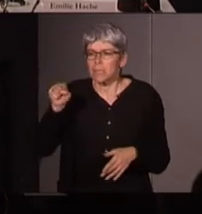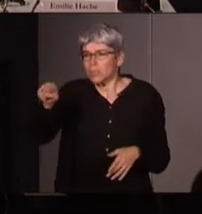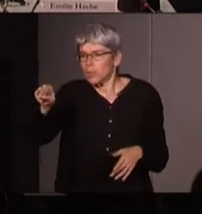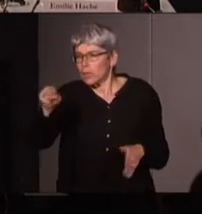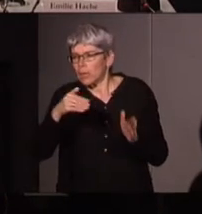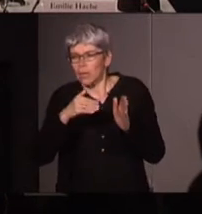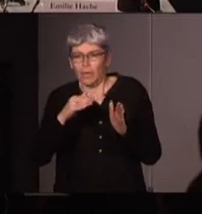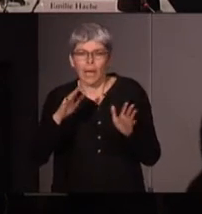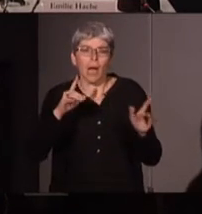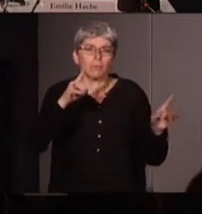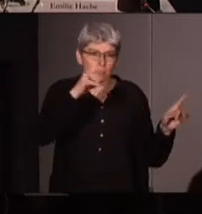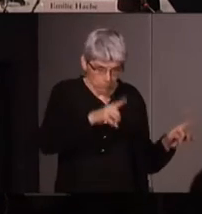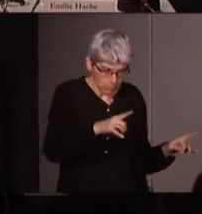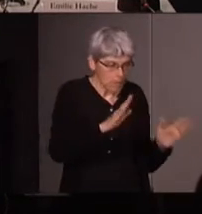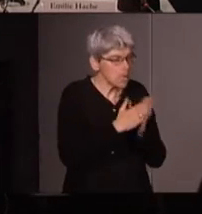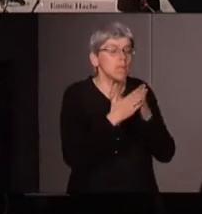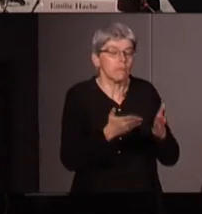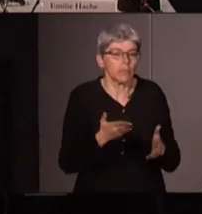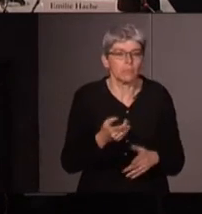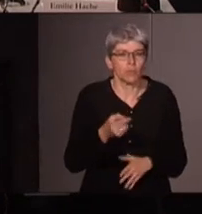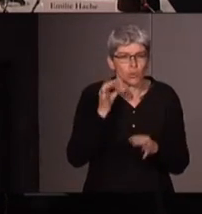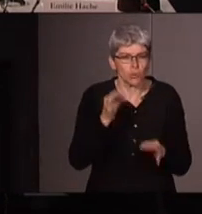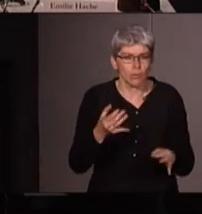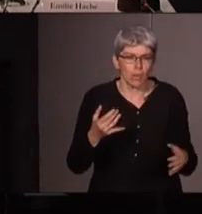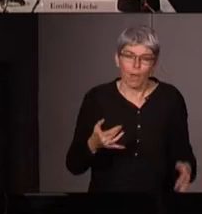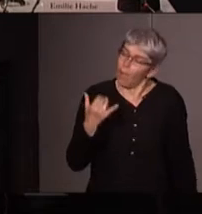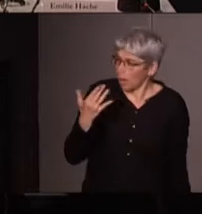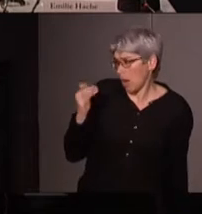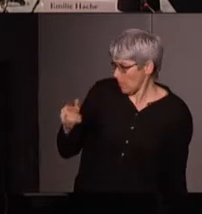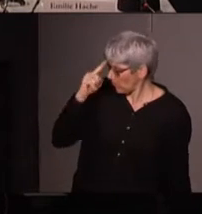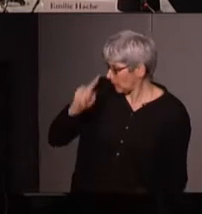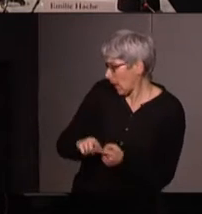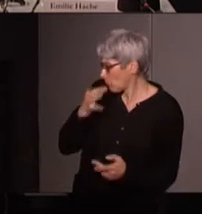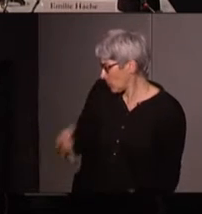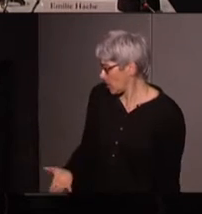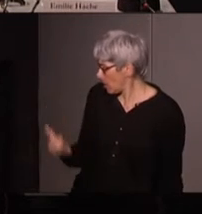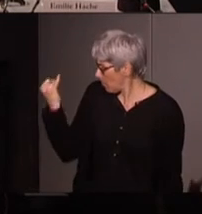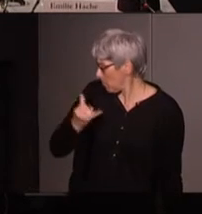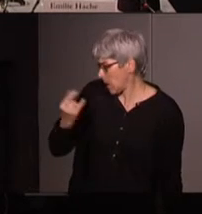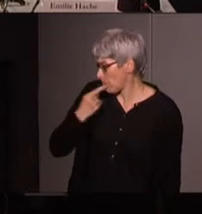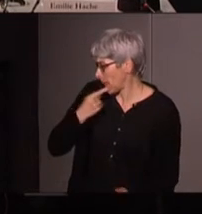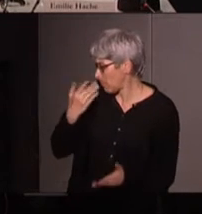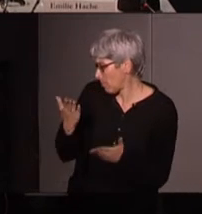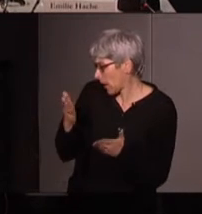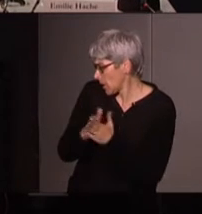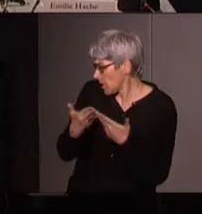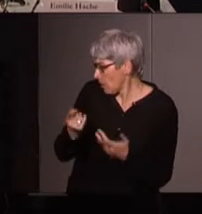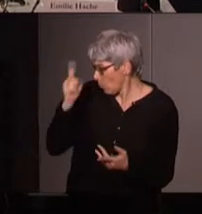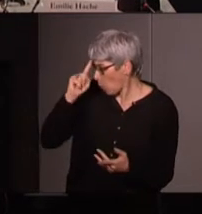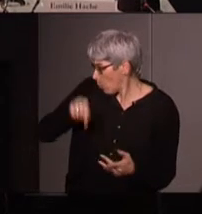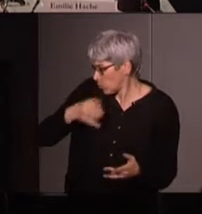prendre encore une question et dans ce livre il est question je dis ce qu'il y dans ce bouquin c'est pas la peine de vous parler d'un bouquin si je ne dis pas ce qu'il dedans